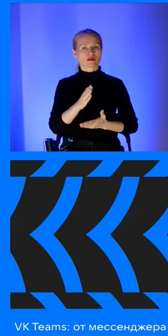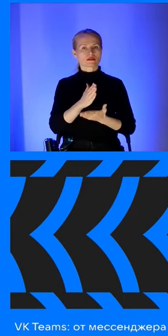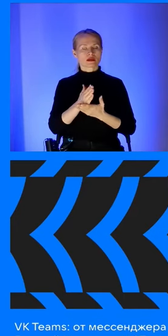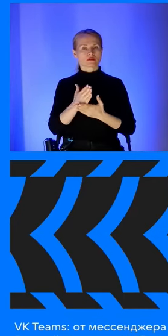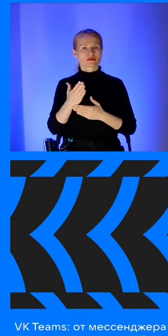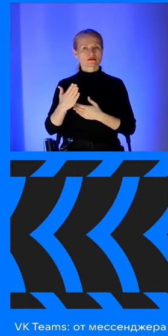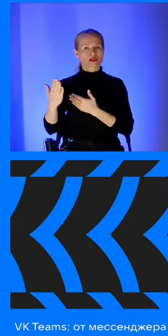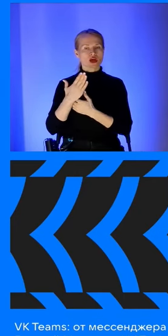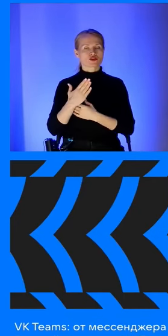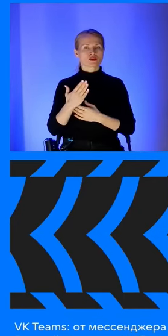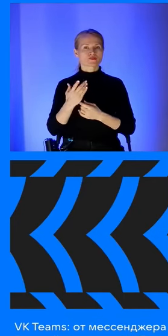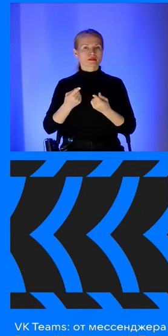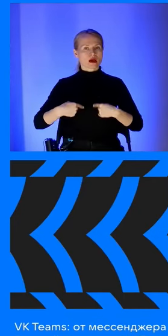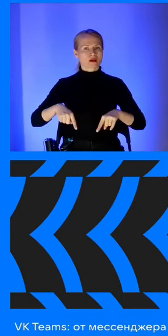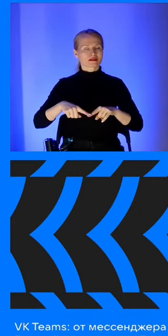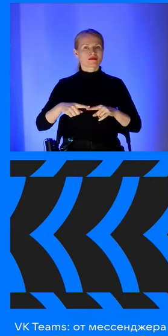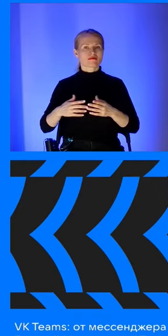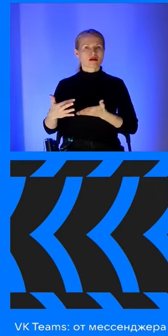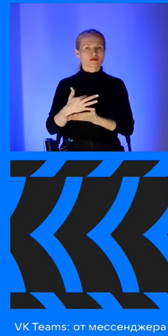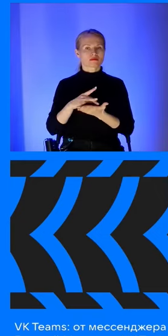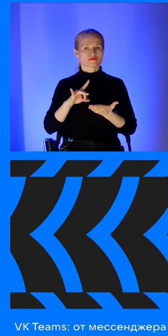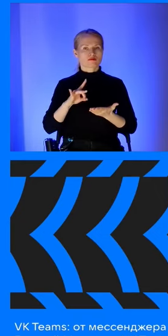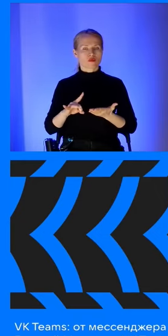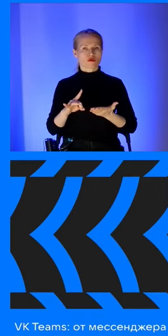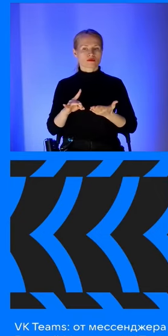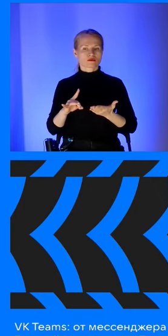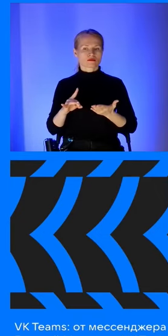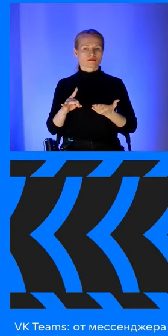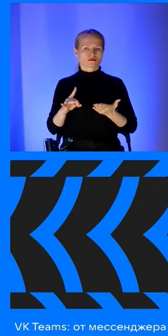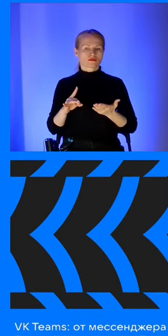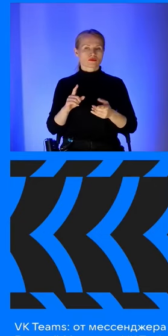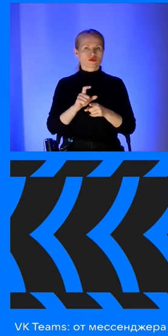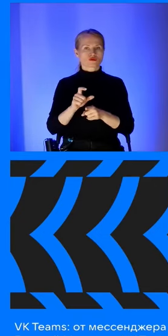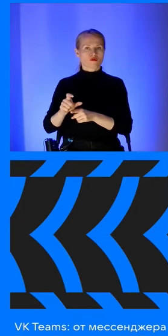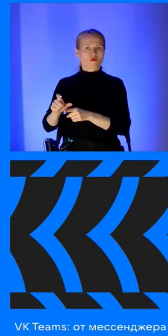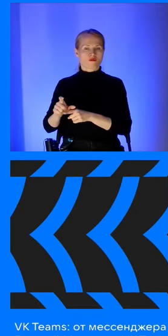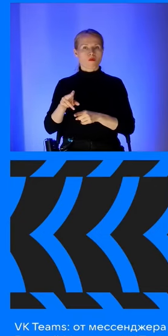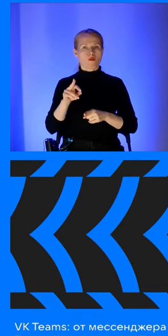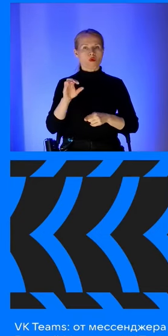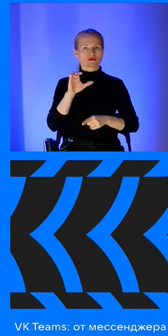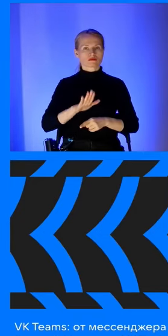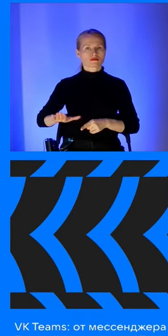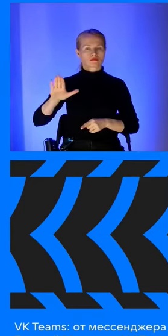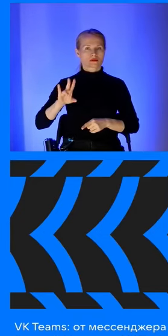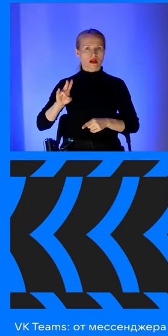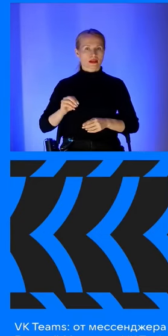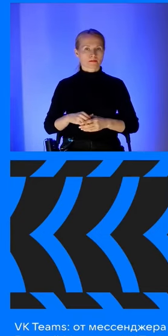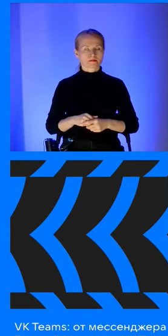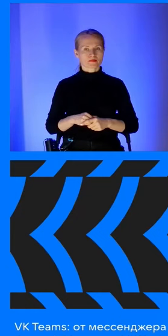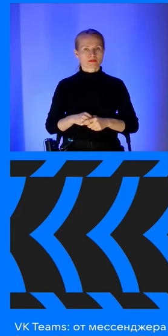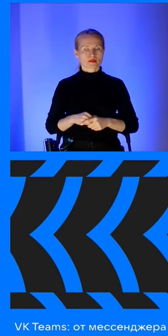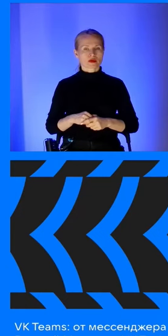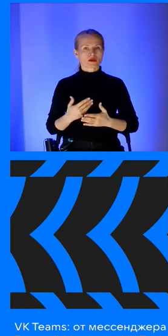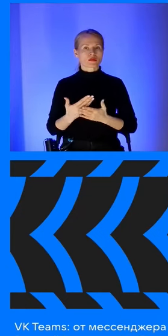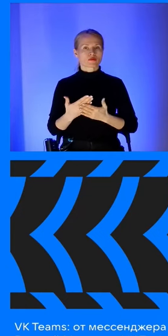задача организовать сбор самых необычных или в целом слов по стране. Вот вы там